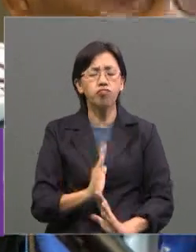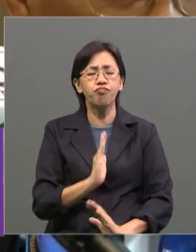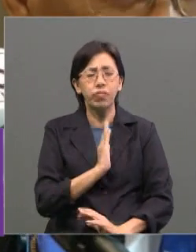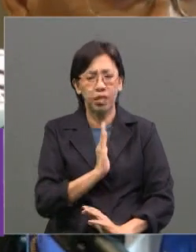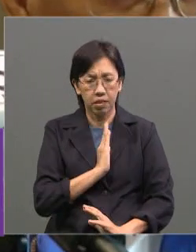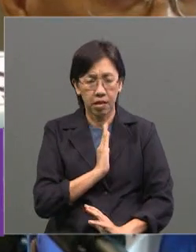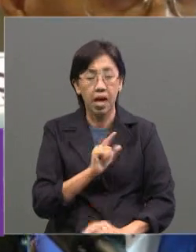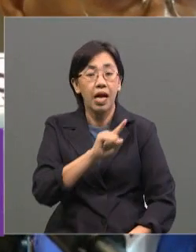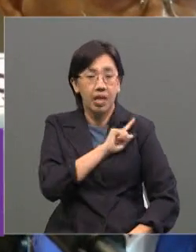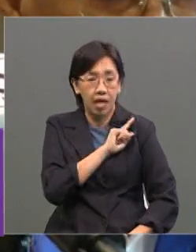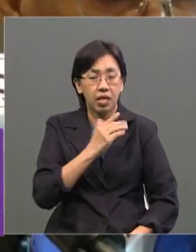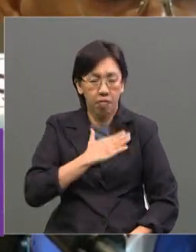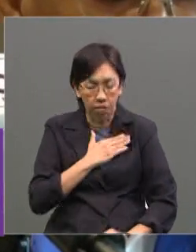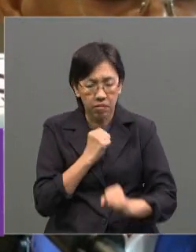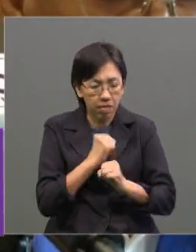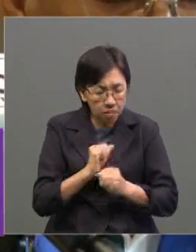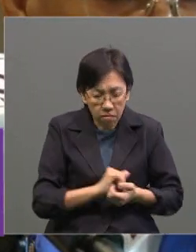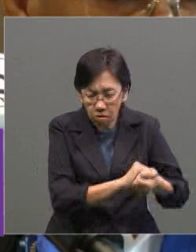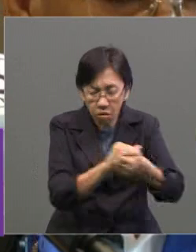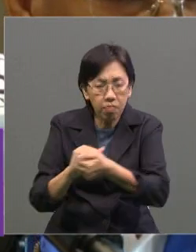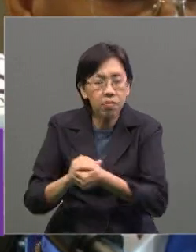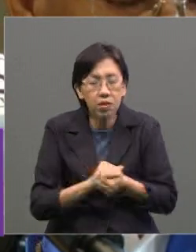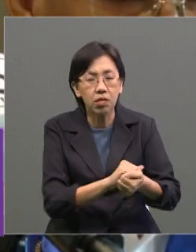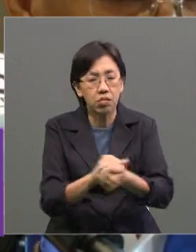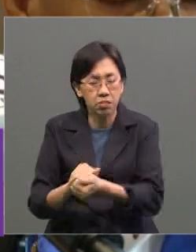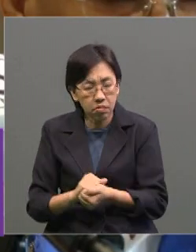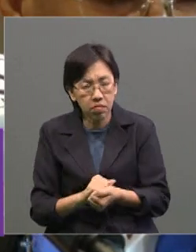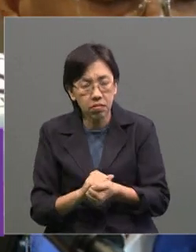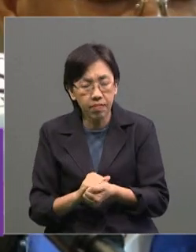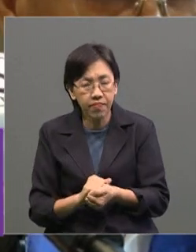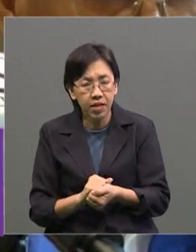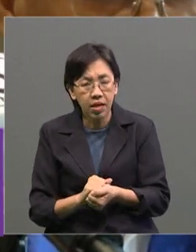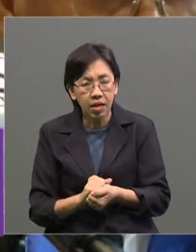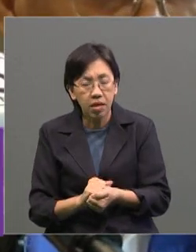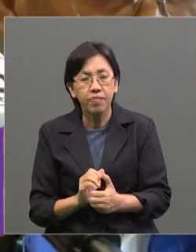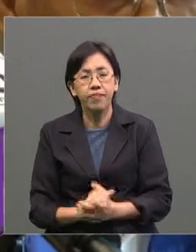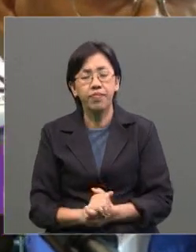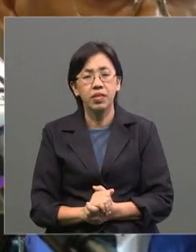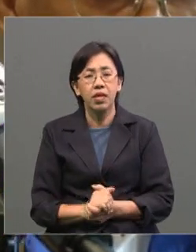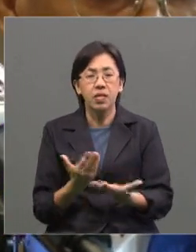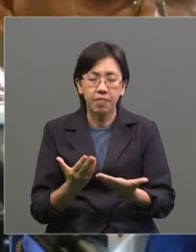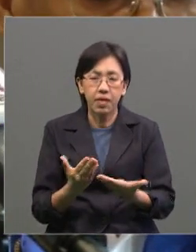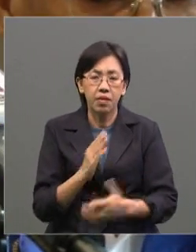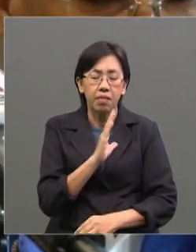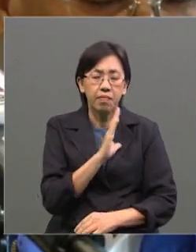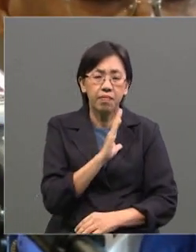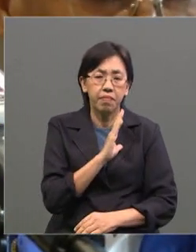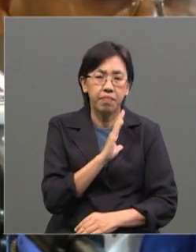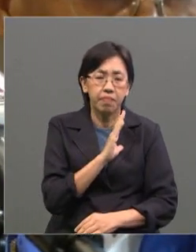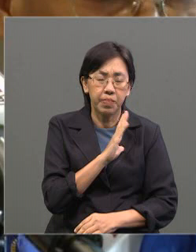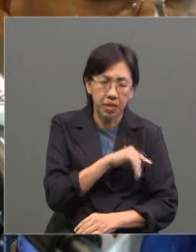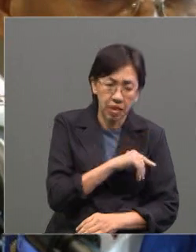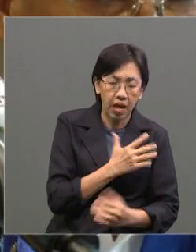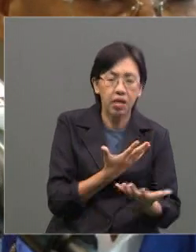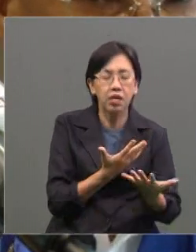มก็คือต้องทำงานร่วมกับทุกๆฝ่ายนะครับไม่ว่าทางเพื่อนของชาวปาเลสไตน์ที่ผู้นำต่